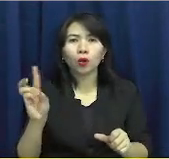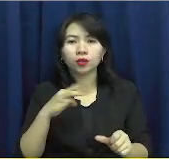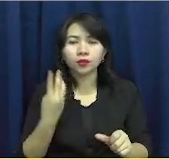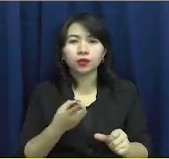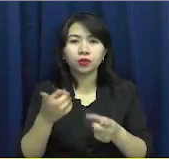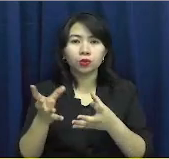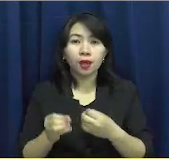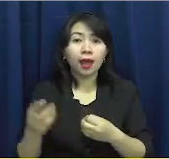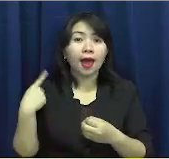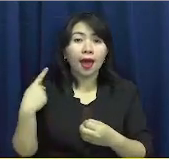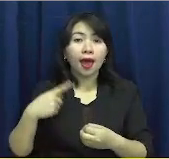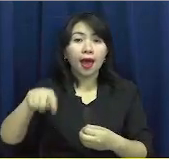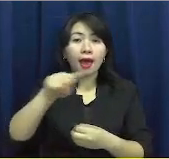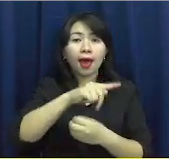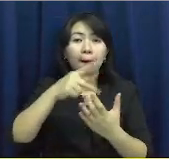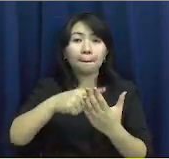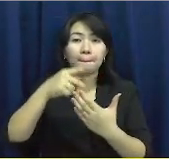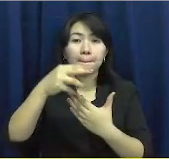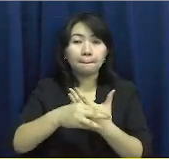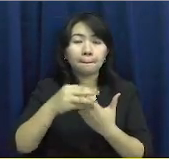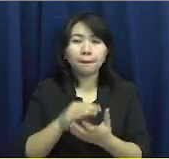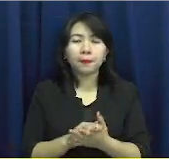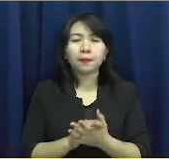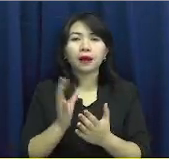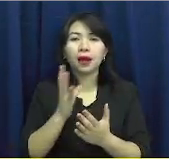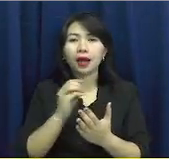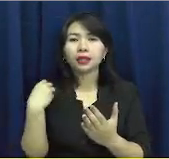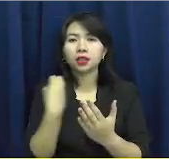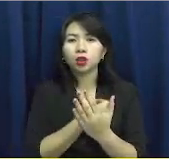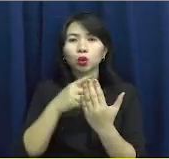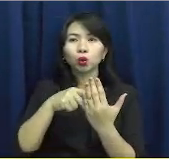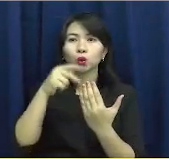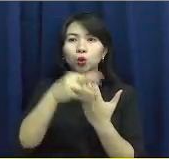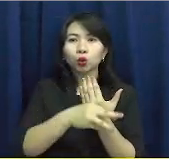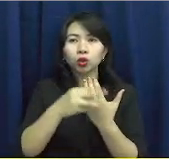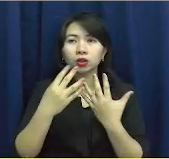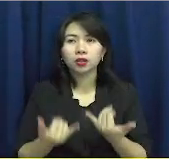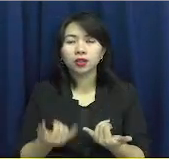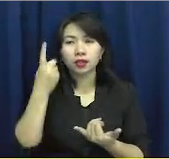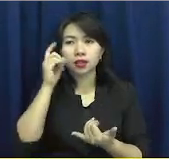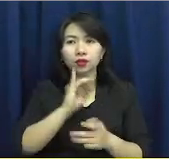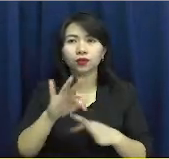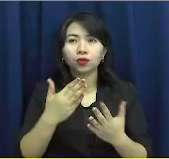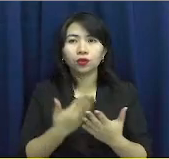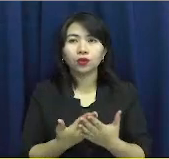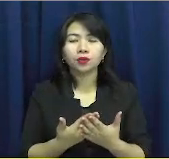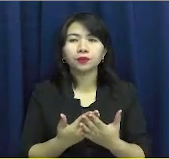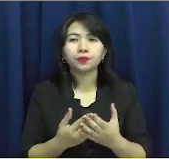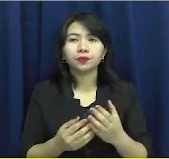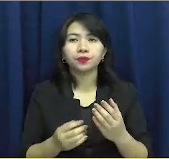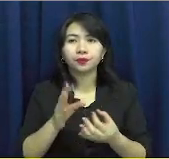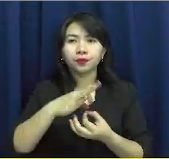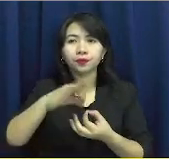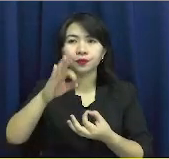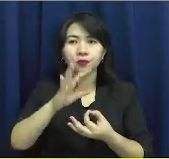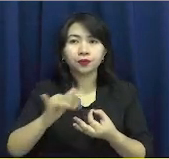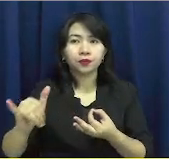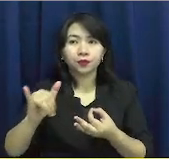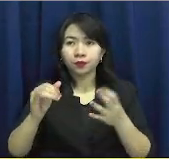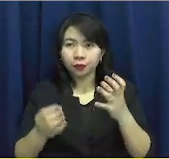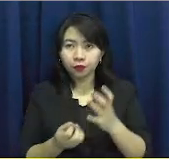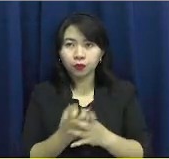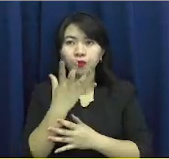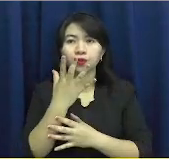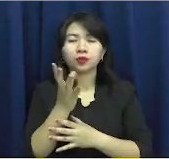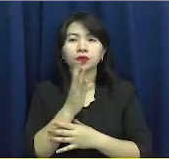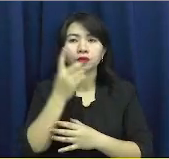natin? Yung atin pong mga programa po dyan is for the spiritual growth. For the enhancement,